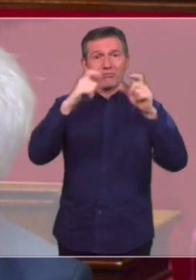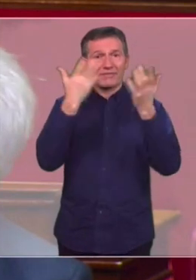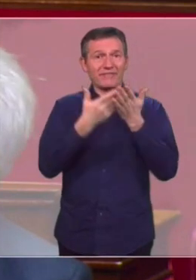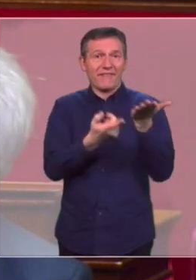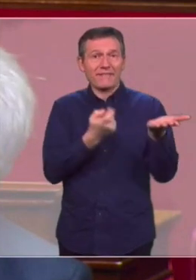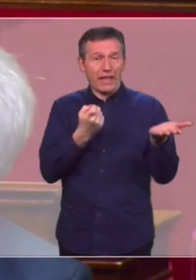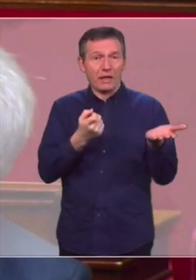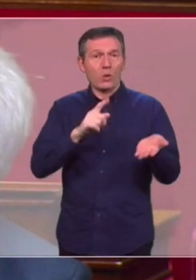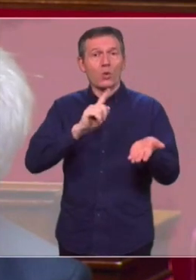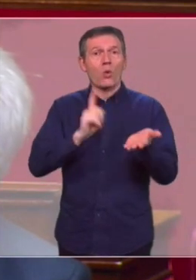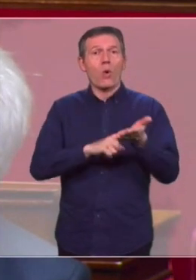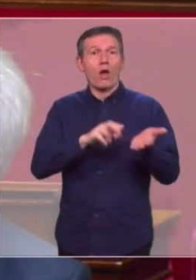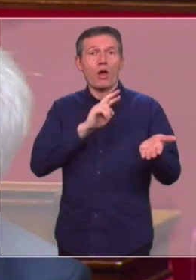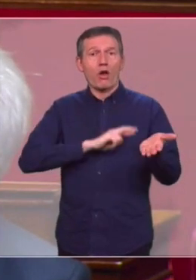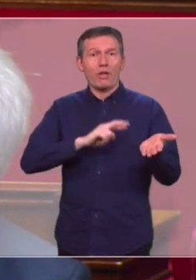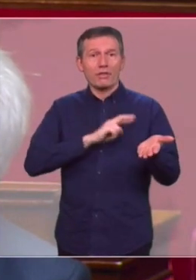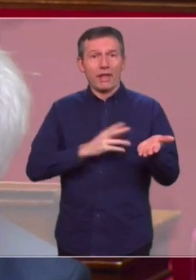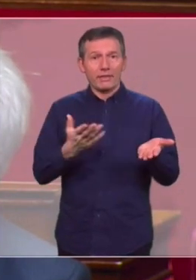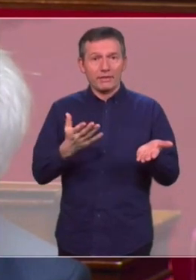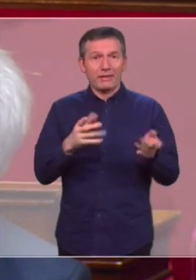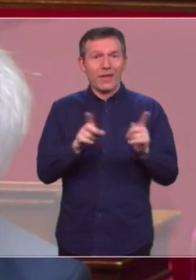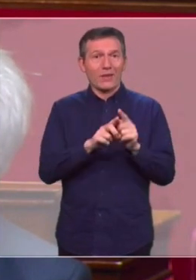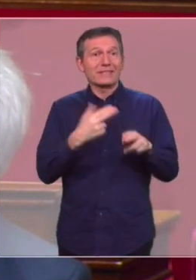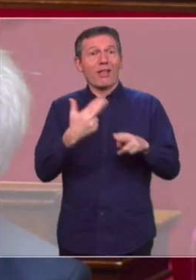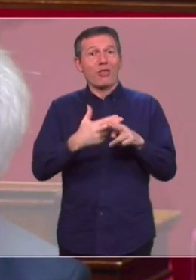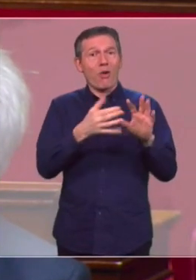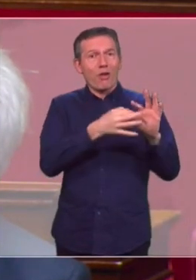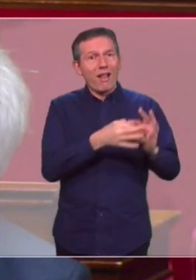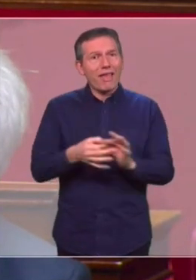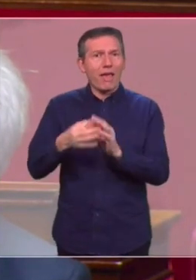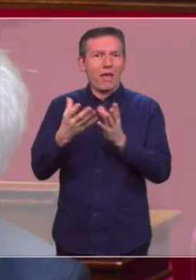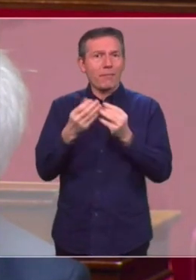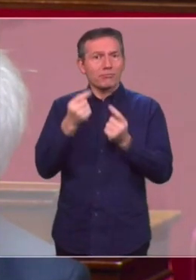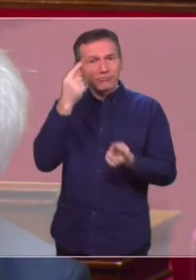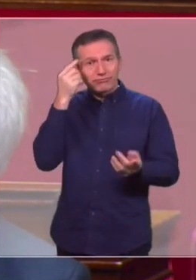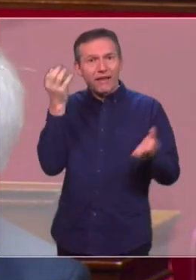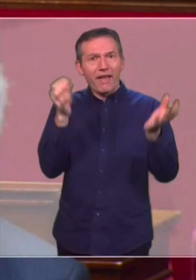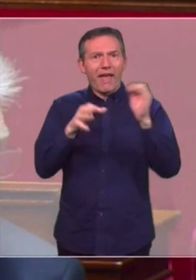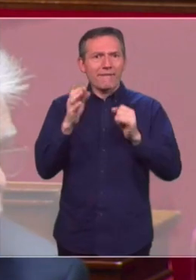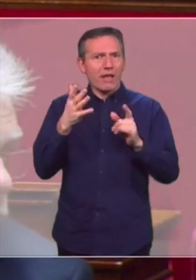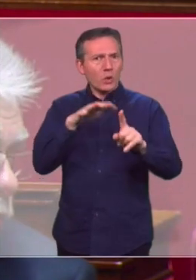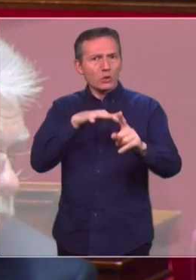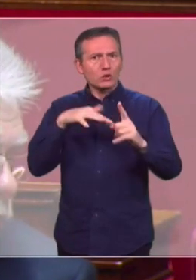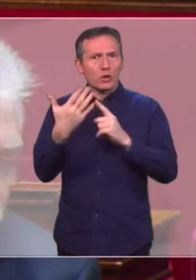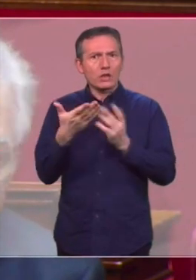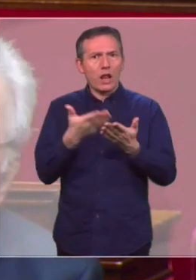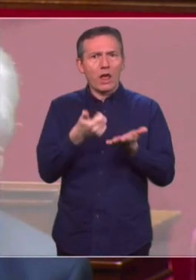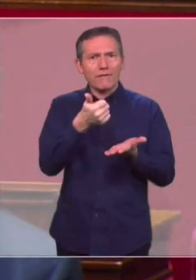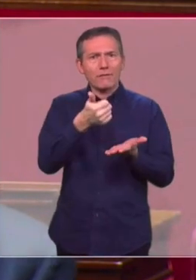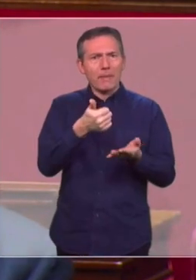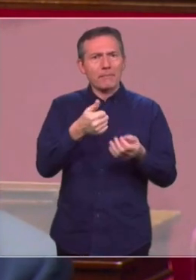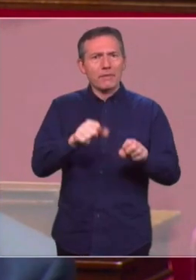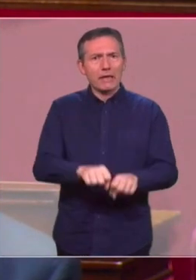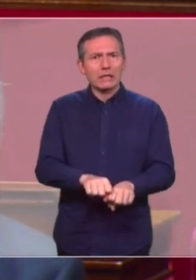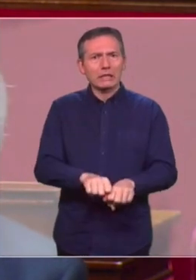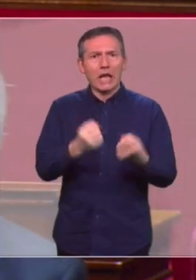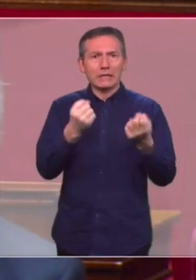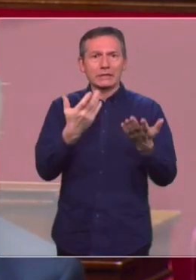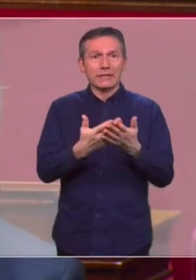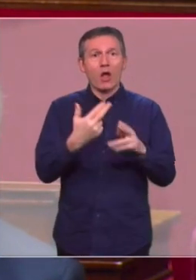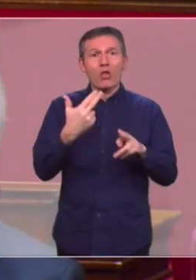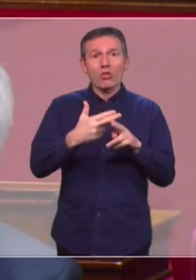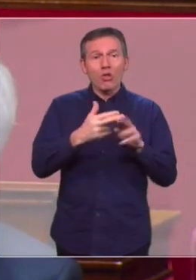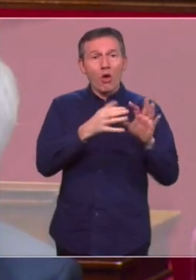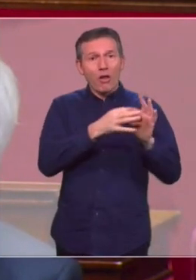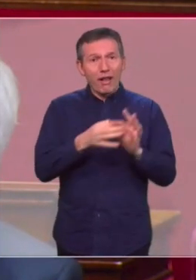un autre âge de la vie. Son nom est attaché à une grande invention sociale que vous êtes en train de mettre à bas. Son nom est attaché à